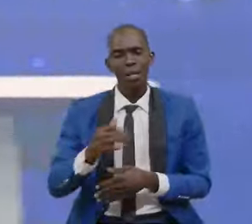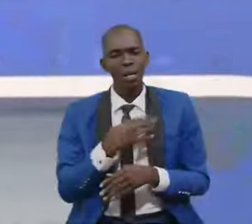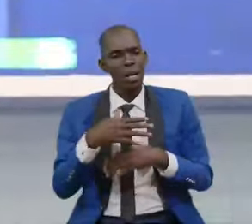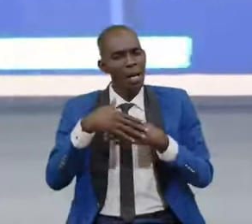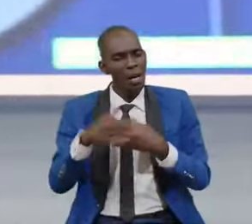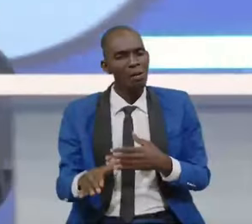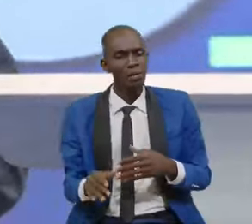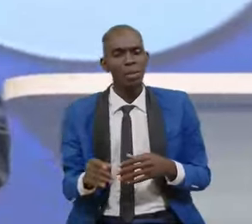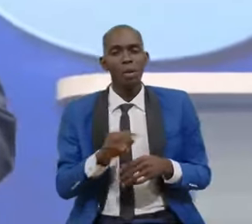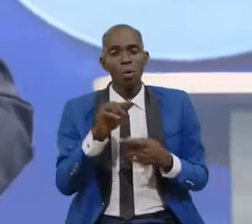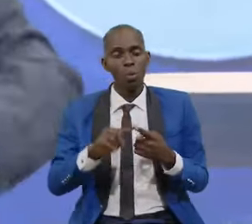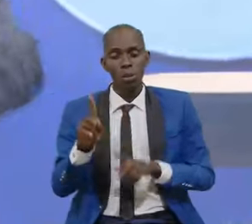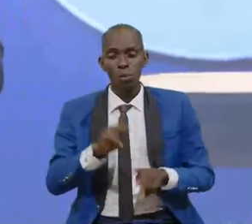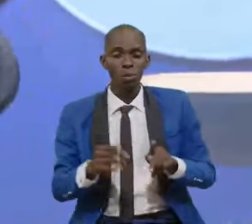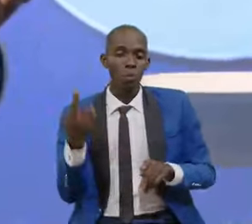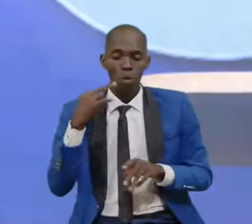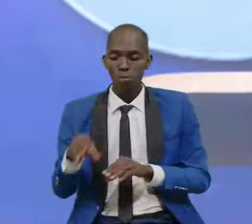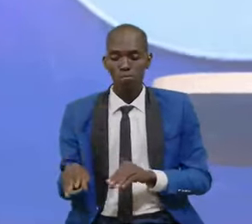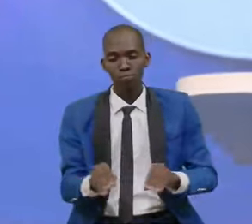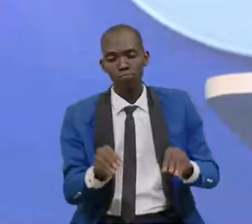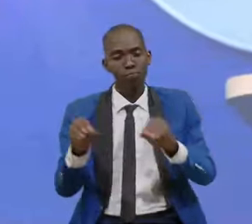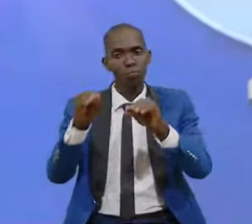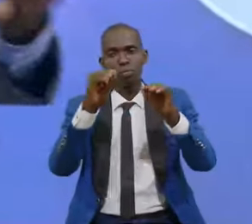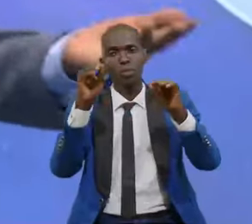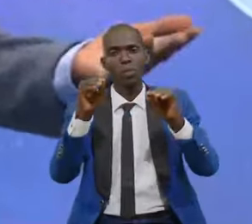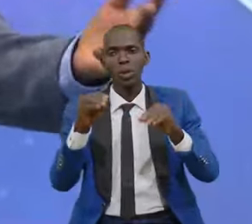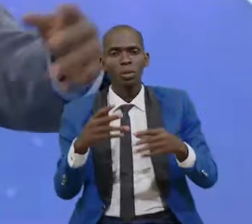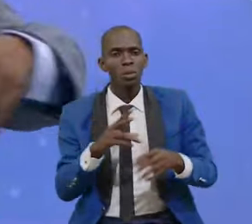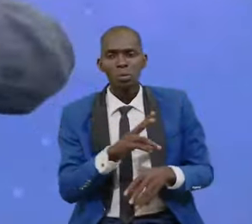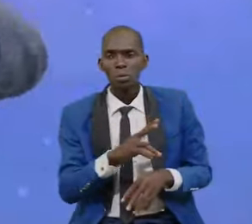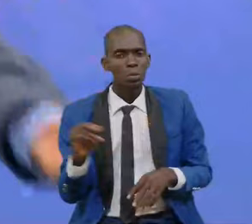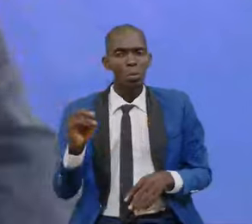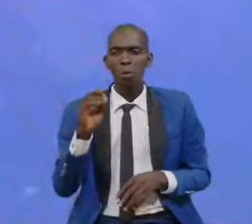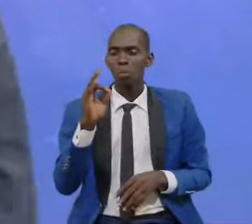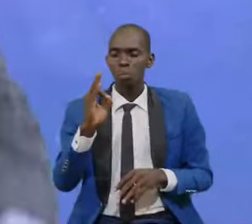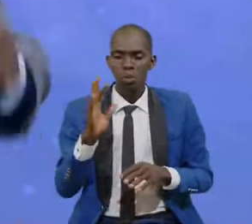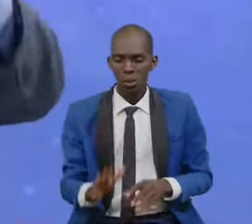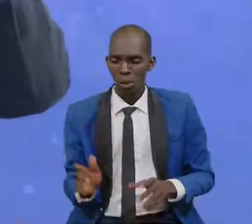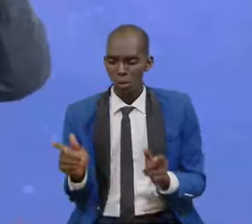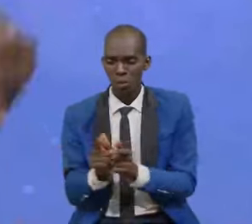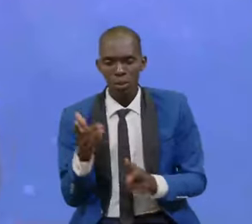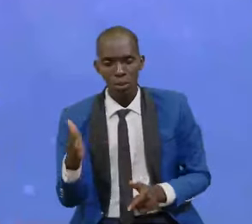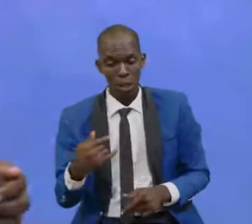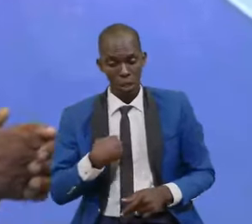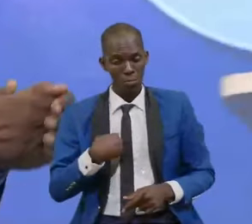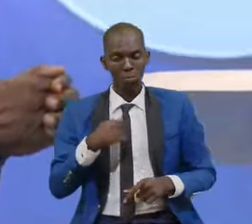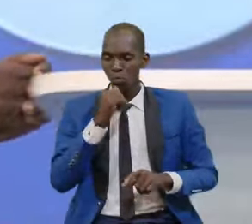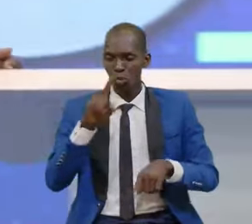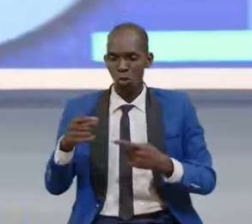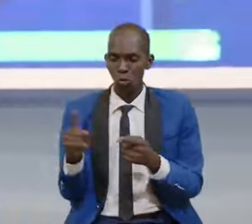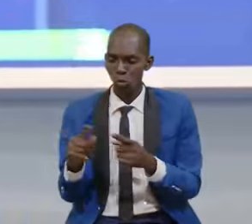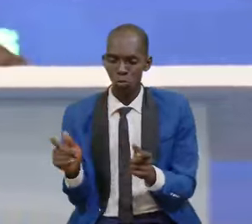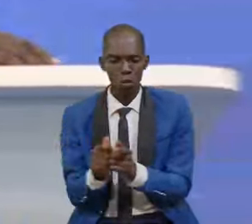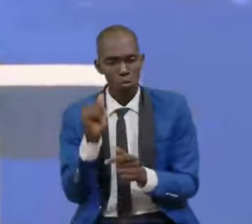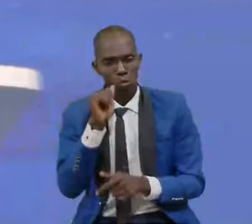Et après, comme les gens s'en allaient, aucun surveillant n'est allé là-bas, aucun prédicateur n'est là-bas. Moi-même, je ne suis pas allé là-bas. Nous